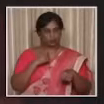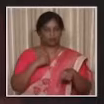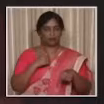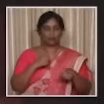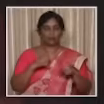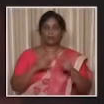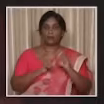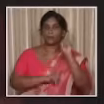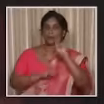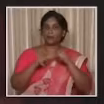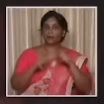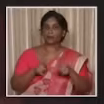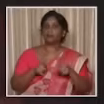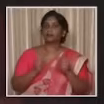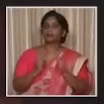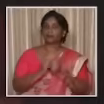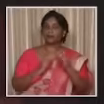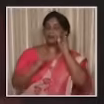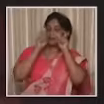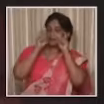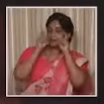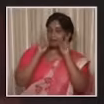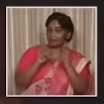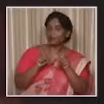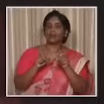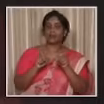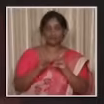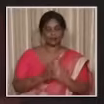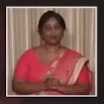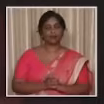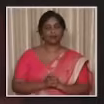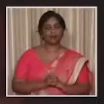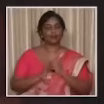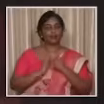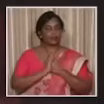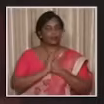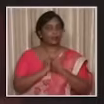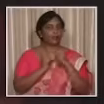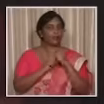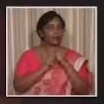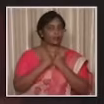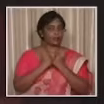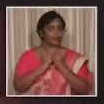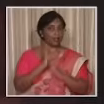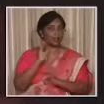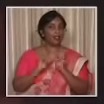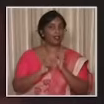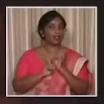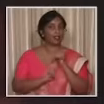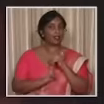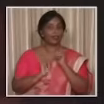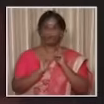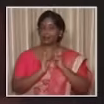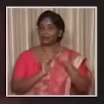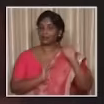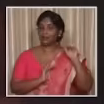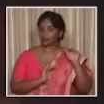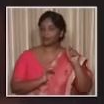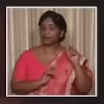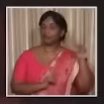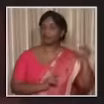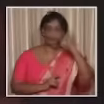මේ සභාගර්භයේ වැඩ කටයුතු නැරඹීමට ගරු ඩලස් සලහ පෙරම මැතිතුමාගේ ආරාධනෙන් එතුමා